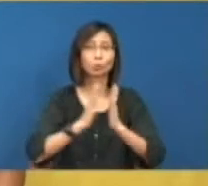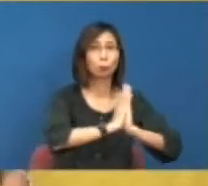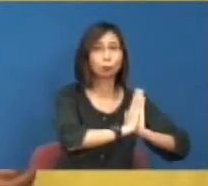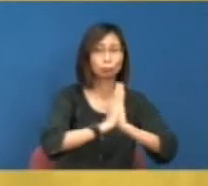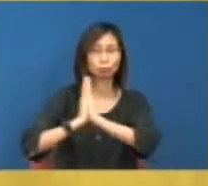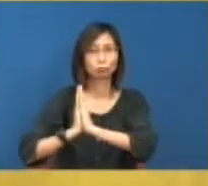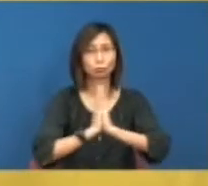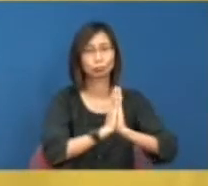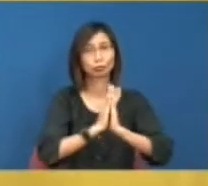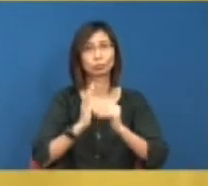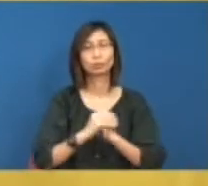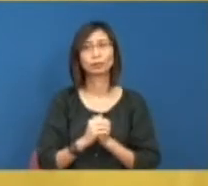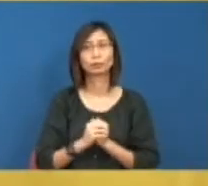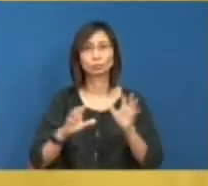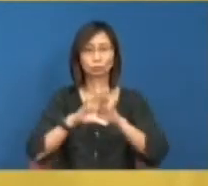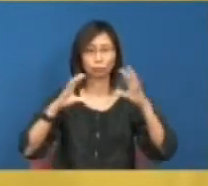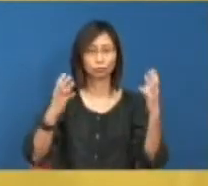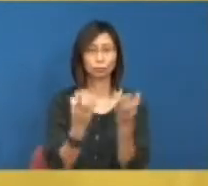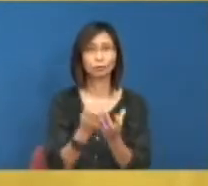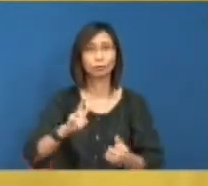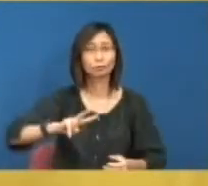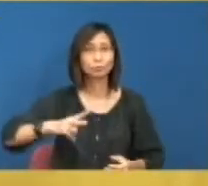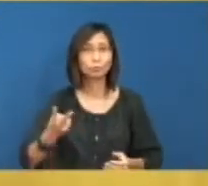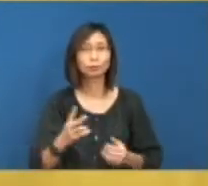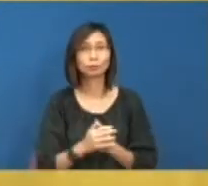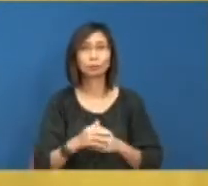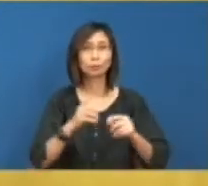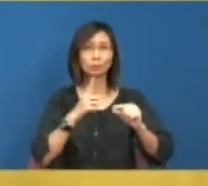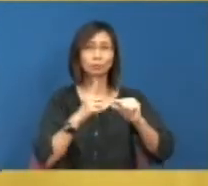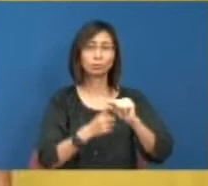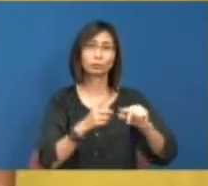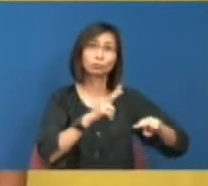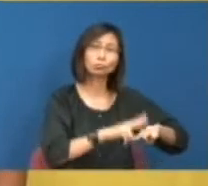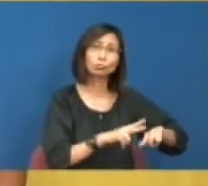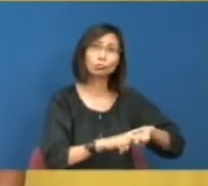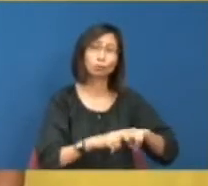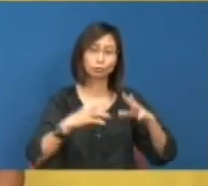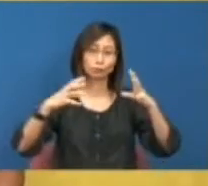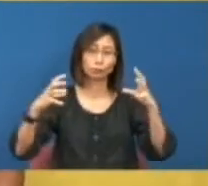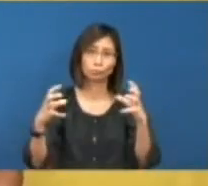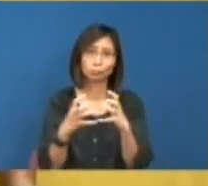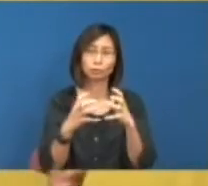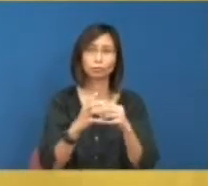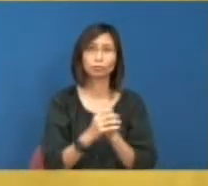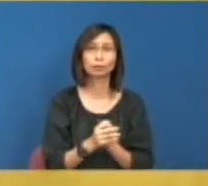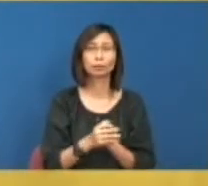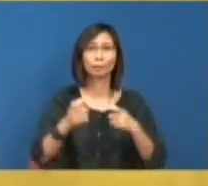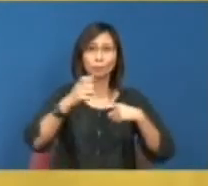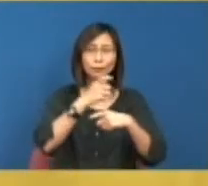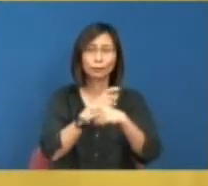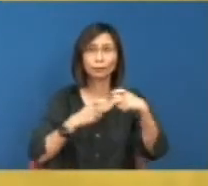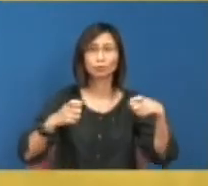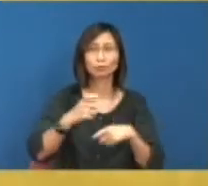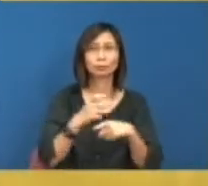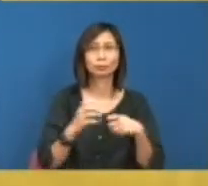是組成了這個中港冚家產階級的共榮共存圈的時候，他們就會